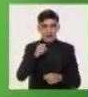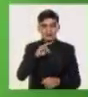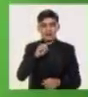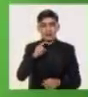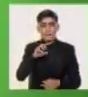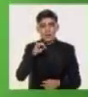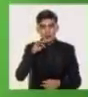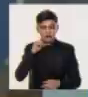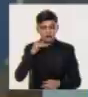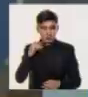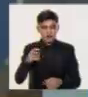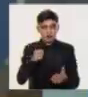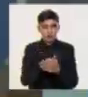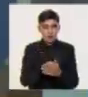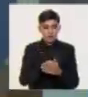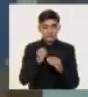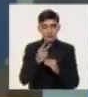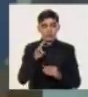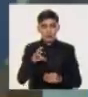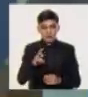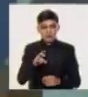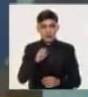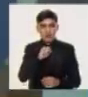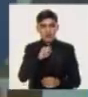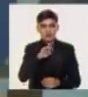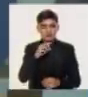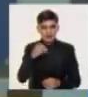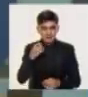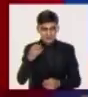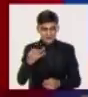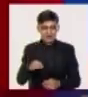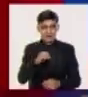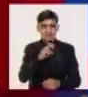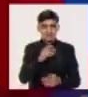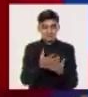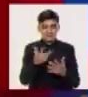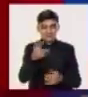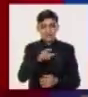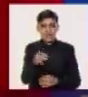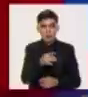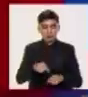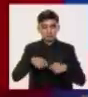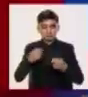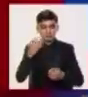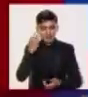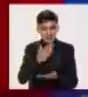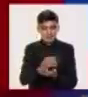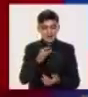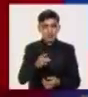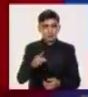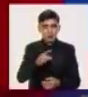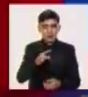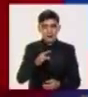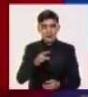до 20 ноября Агдамский, Кельбаджарский и Лачинский районы. Азербайджанская республика и